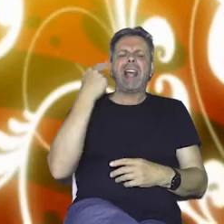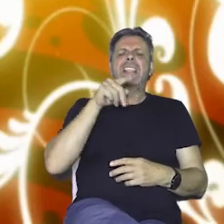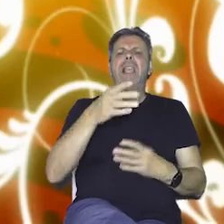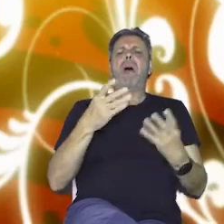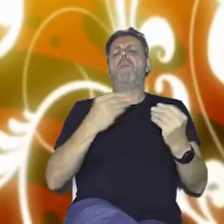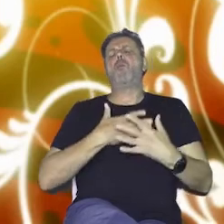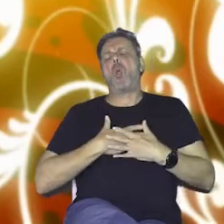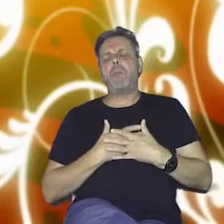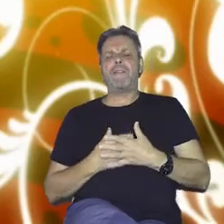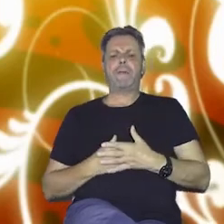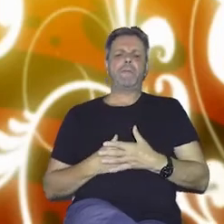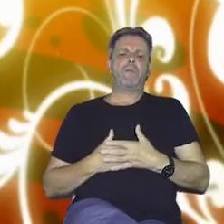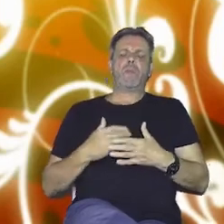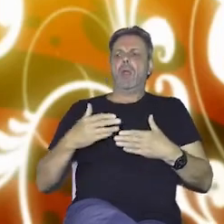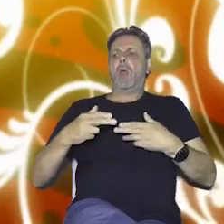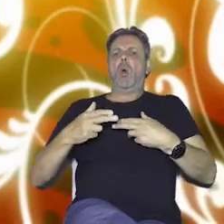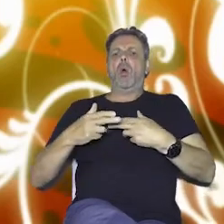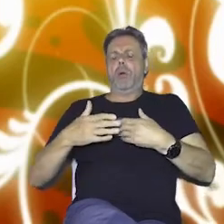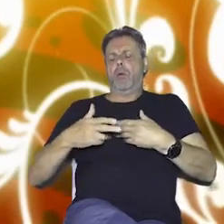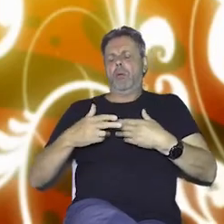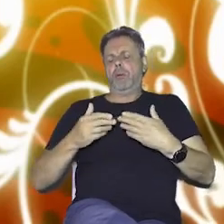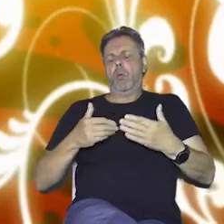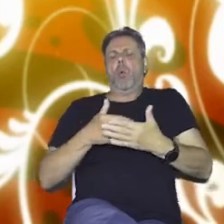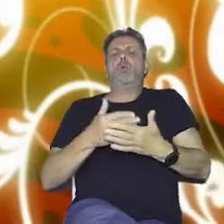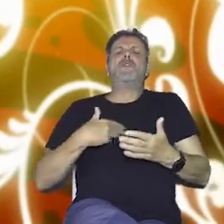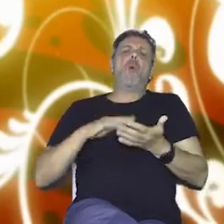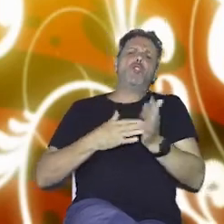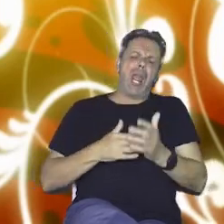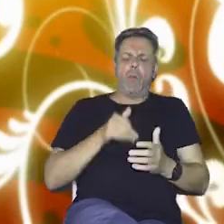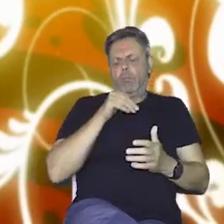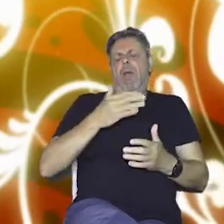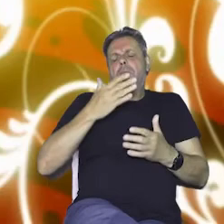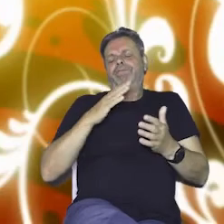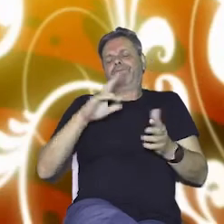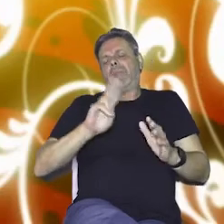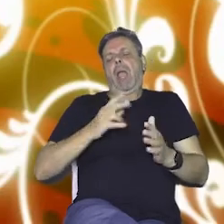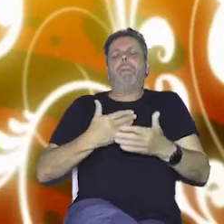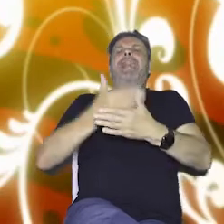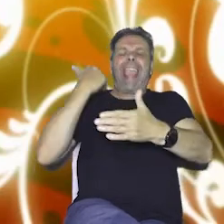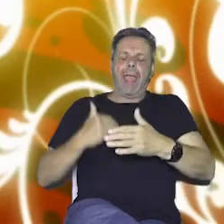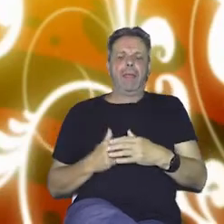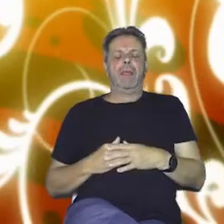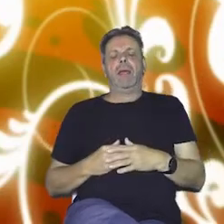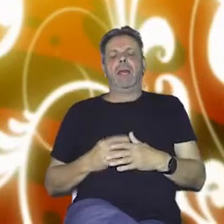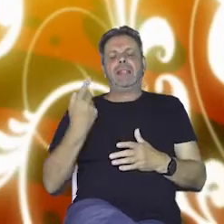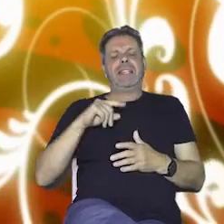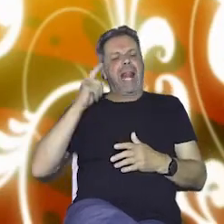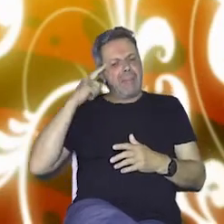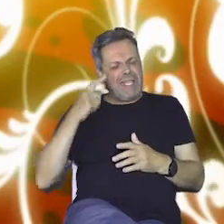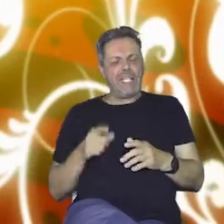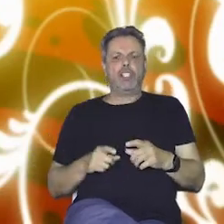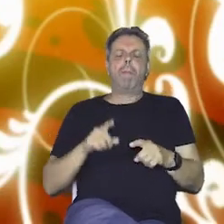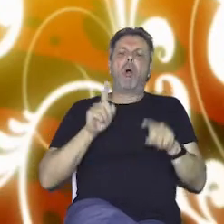puno ljubavi uz svoju ženu, ne uz, nego prije. I prije. I da li misliš nekad da